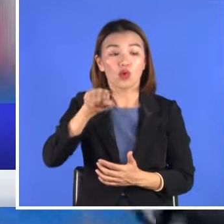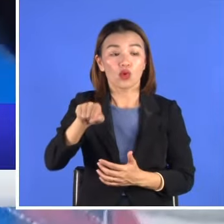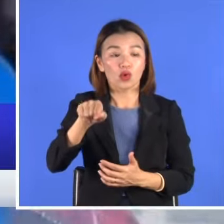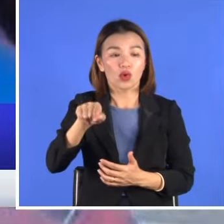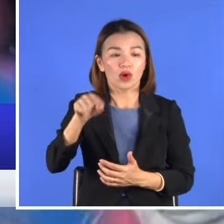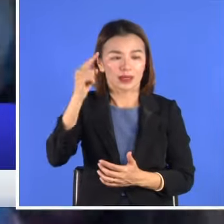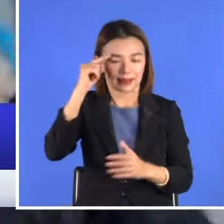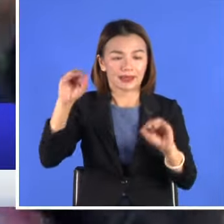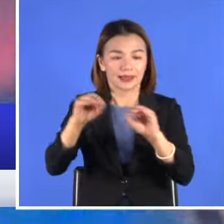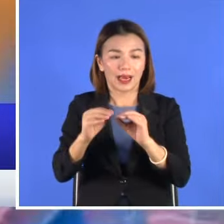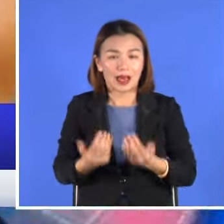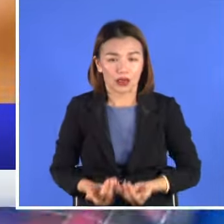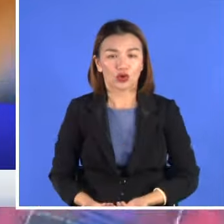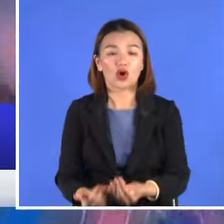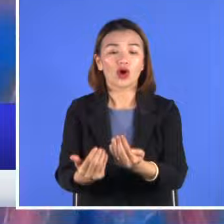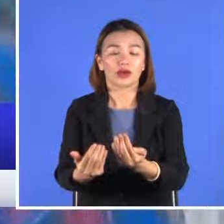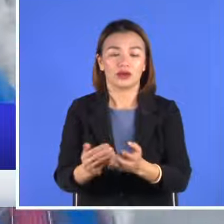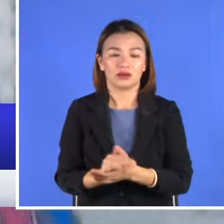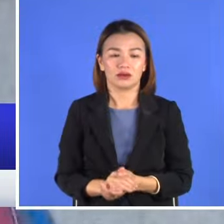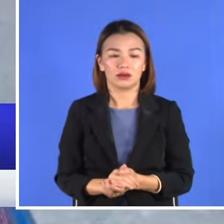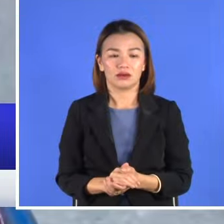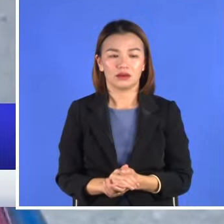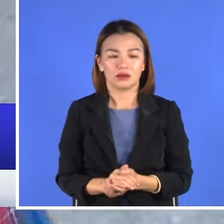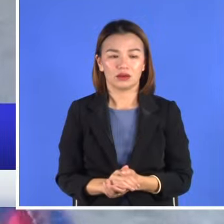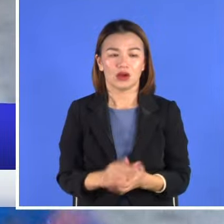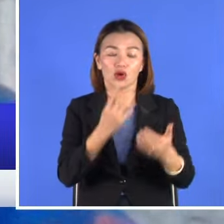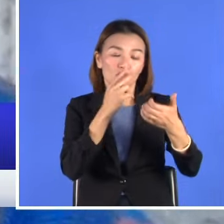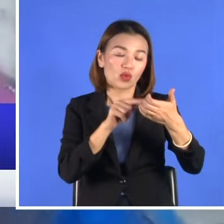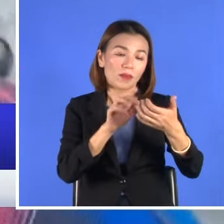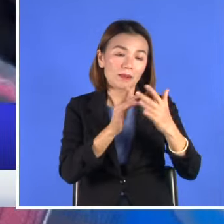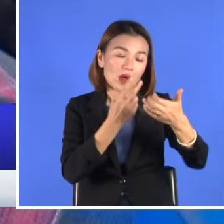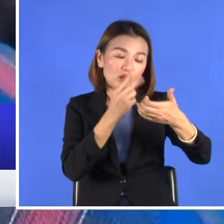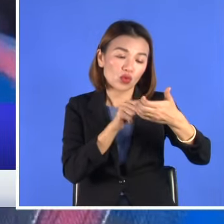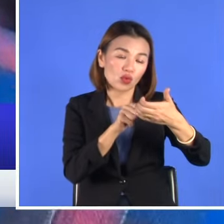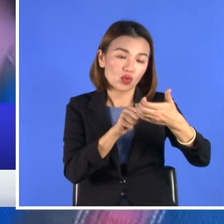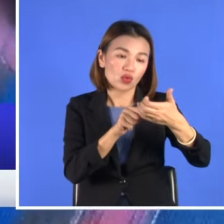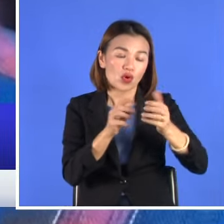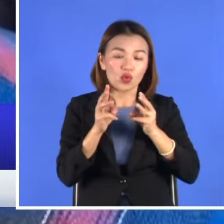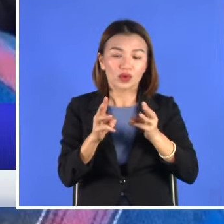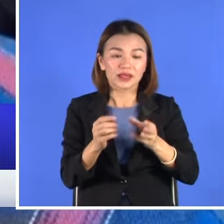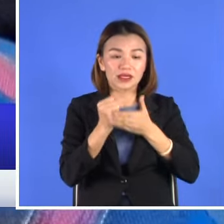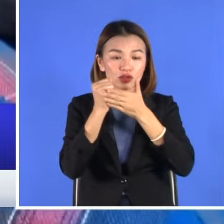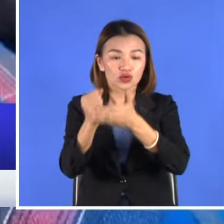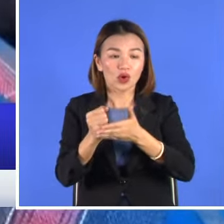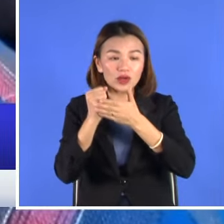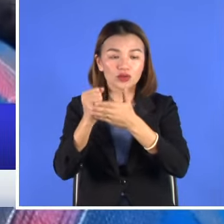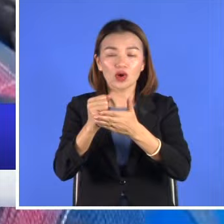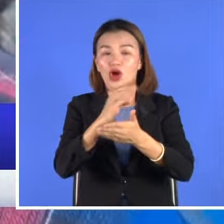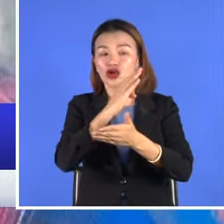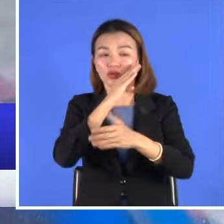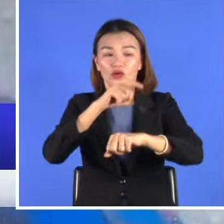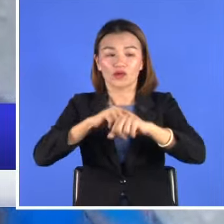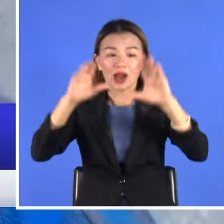คลอดแล้วคลอดแล้วอ่าทีนี้ก็เลยกำลังดูอินเทอร์เน็ตว่าวิธีการทำคลอดเองอ่ะถ้ามันคลอดตกลางคืนน่ะครับเรา